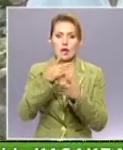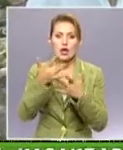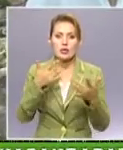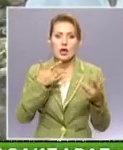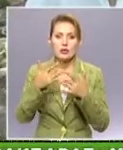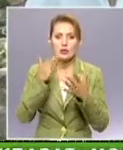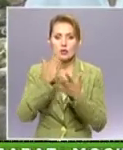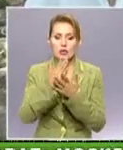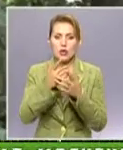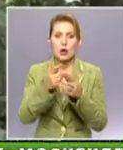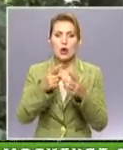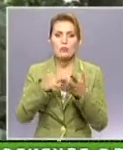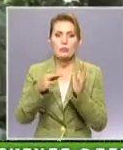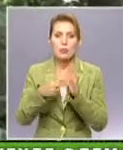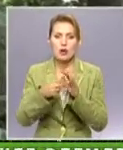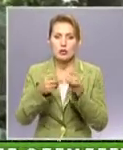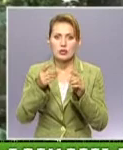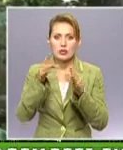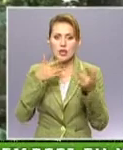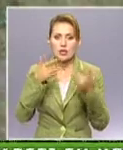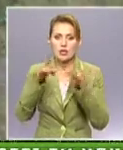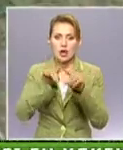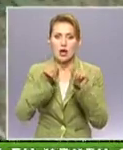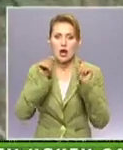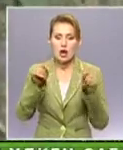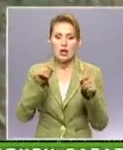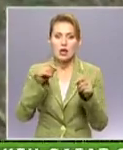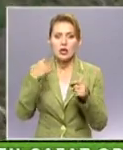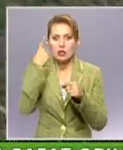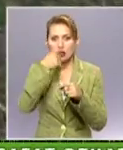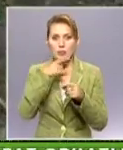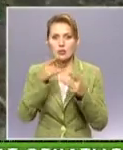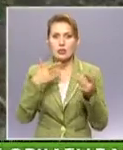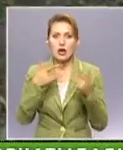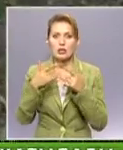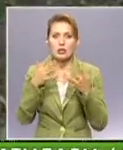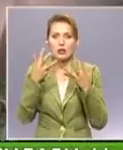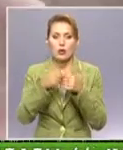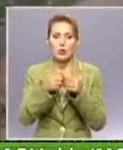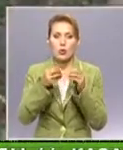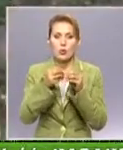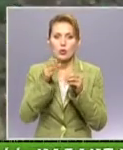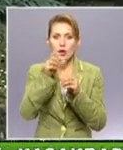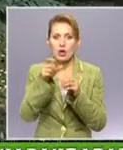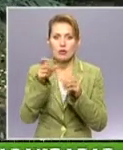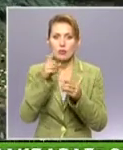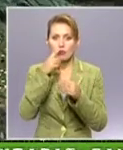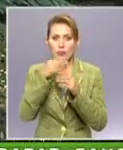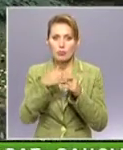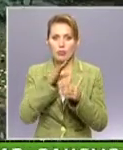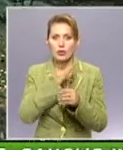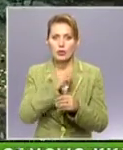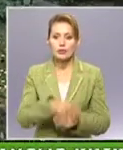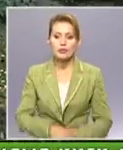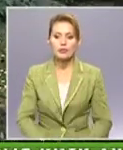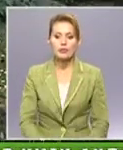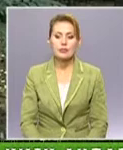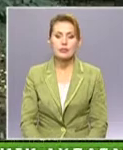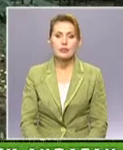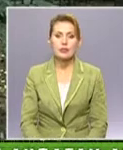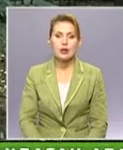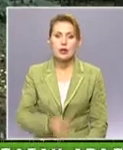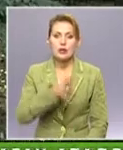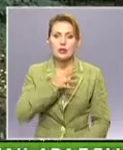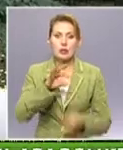әртістен тұратын ұжым театрдың шымылдығын күзде түрмекші. Осылайша жекеменшік театр саны 10-ға жетпек. В принципе, нет, мне было сложно, поскольку